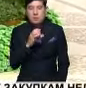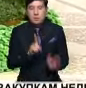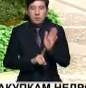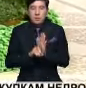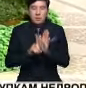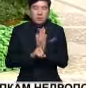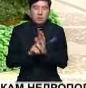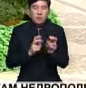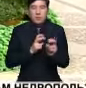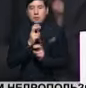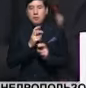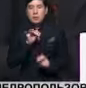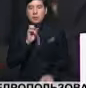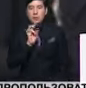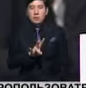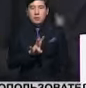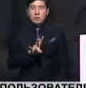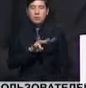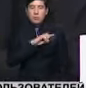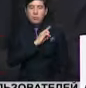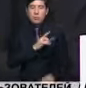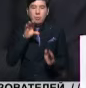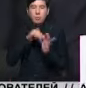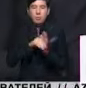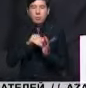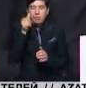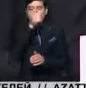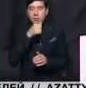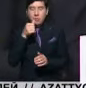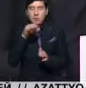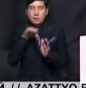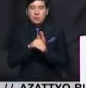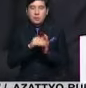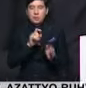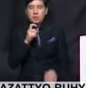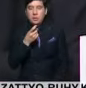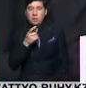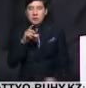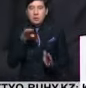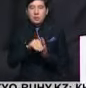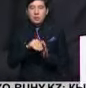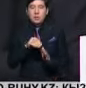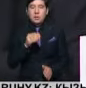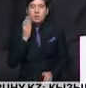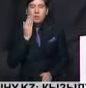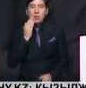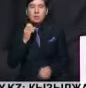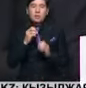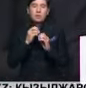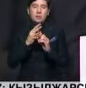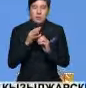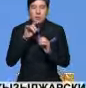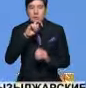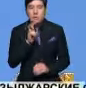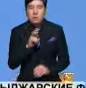завода по производству полиэтилена мощностью более 1 миллиона тонн в год. В проработке ряд нефтехимических проектов стоимостью более 14 миллиардов